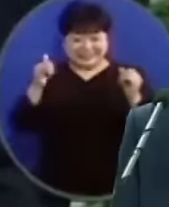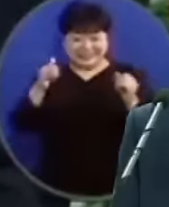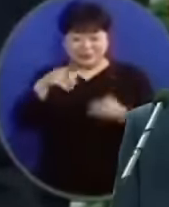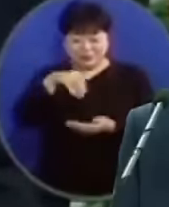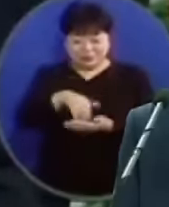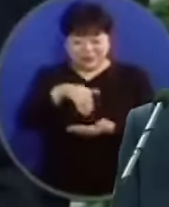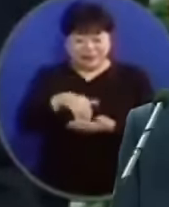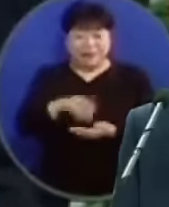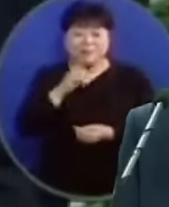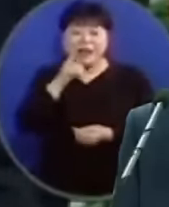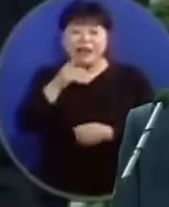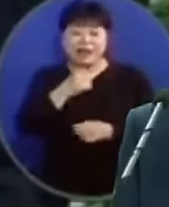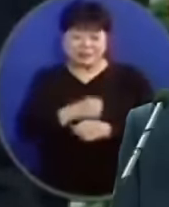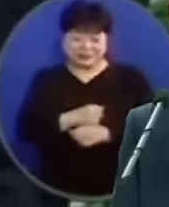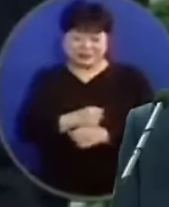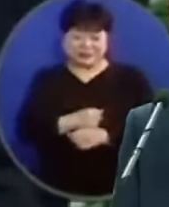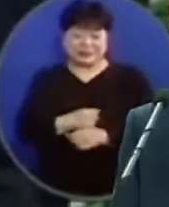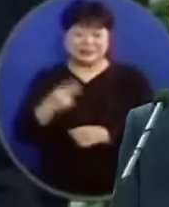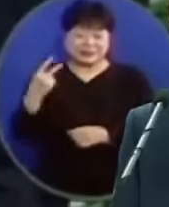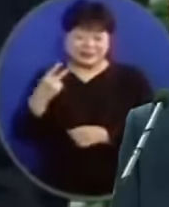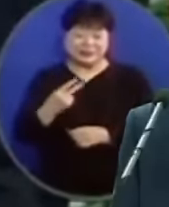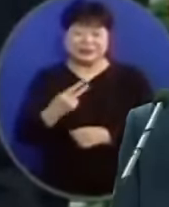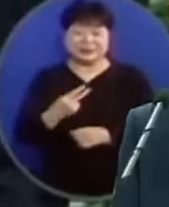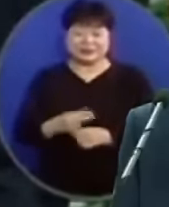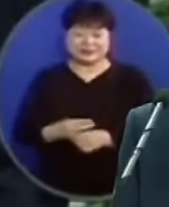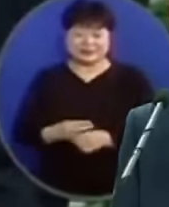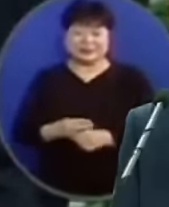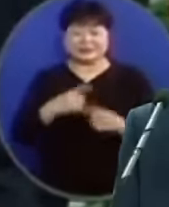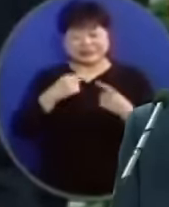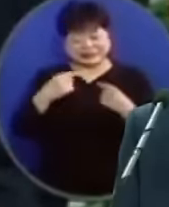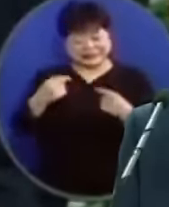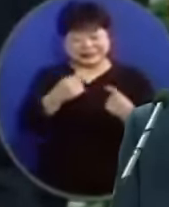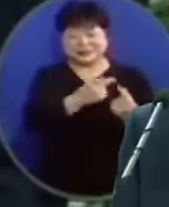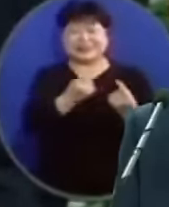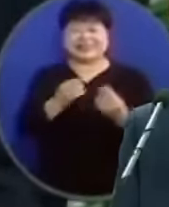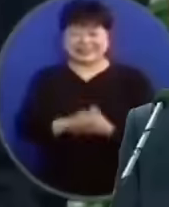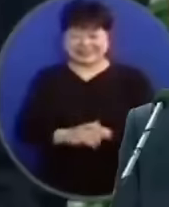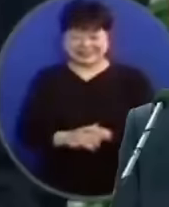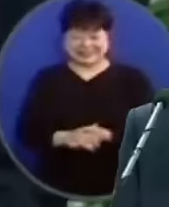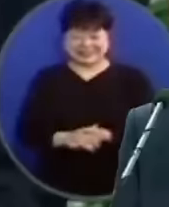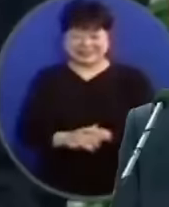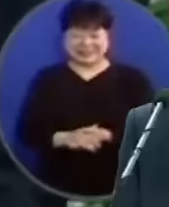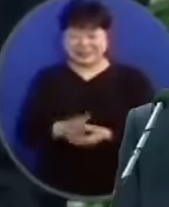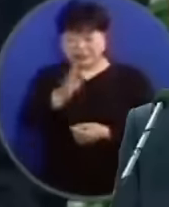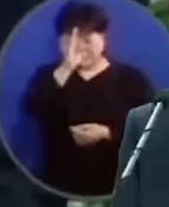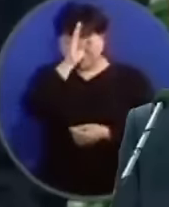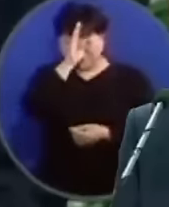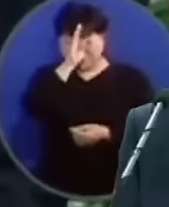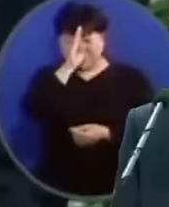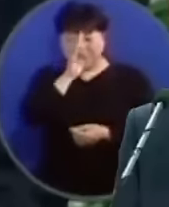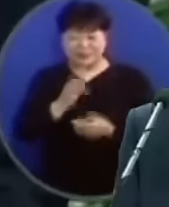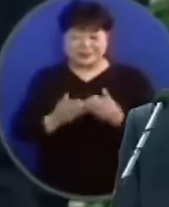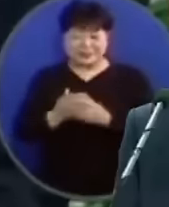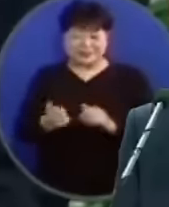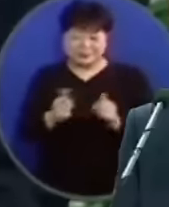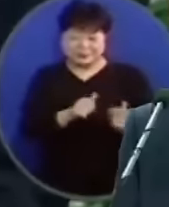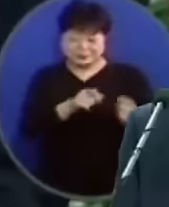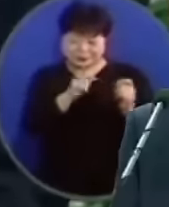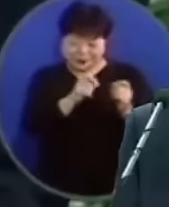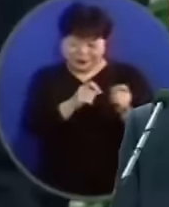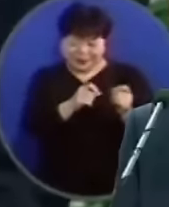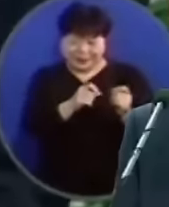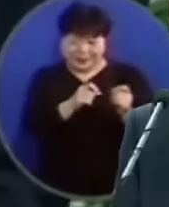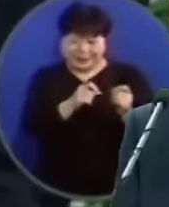반성한다 하면서 반성을 안 하더라고요. 내가 목회하면서 보니까 아주 병이 들어 죽어가는데 제가 머리맡에